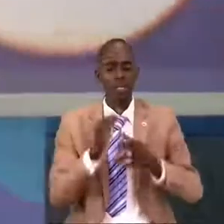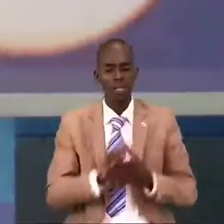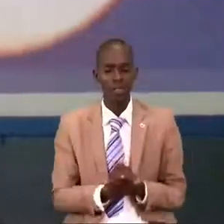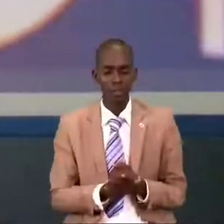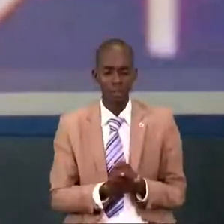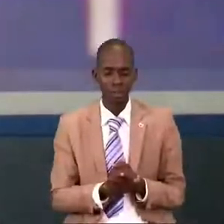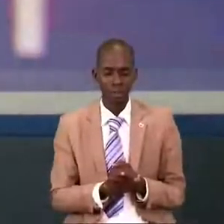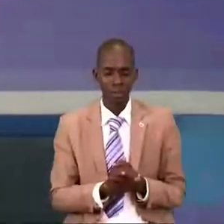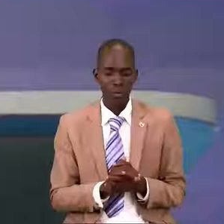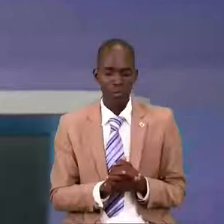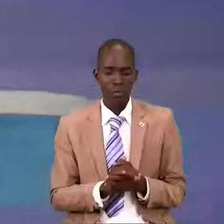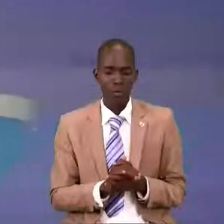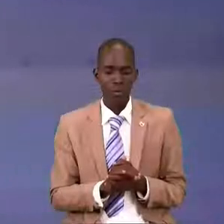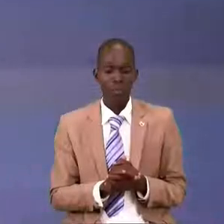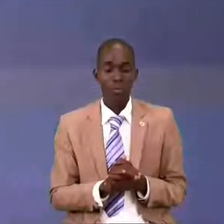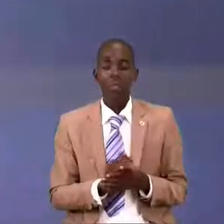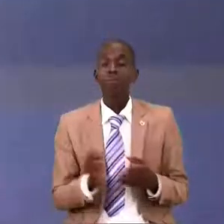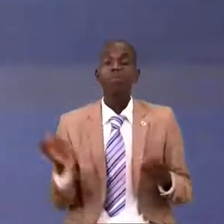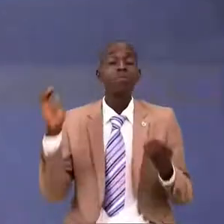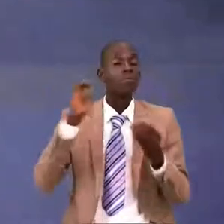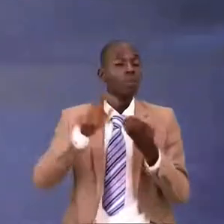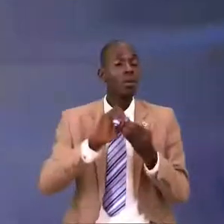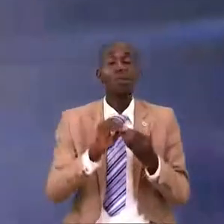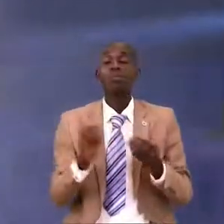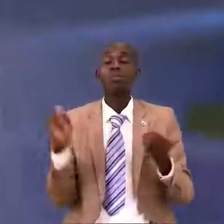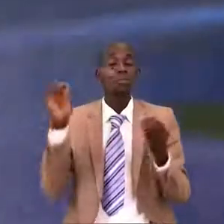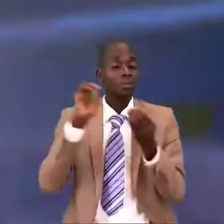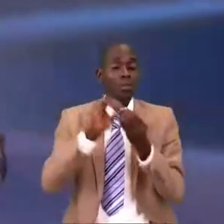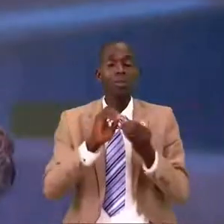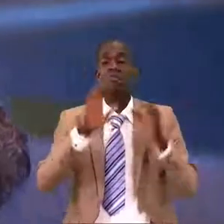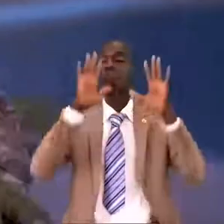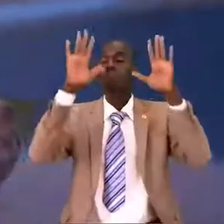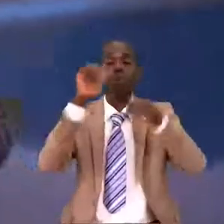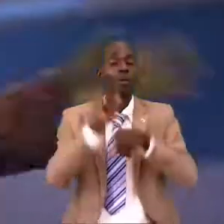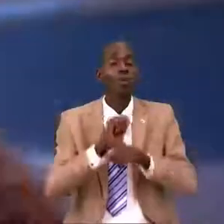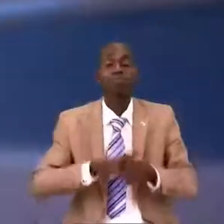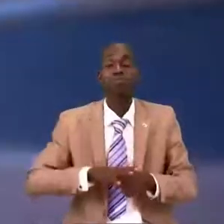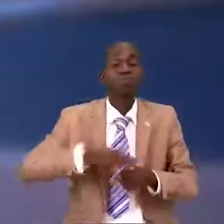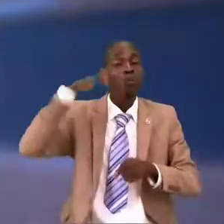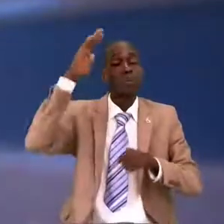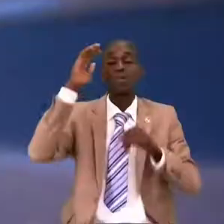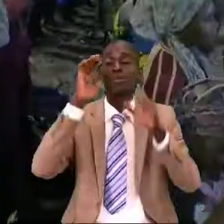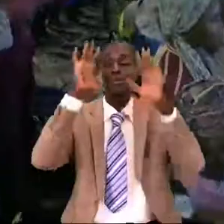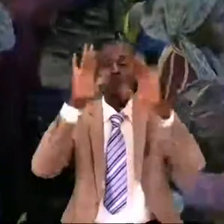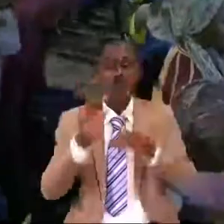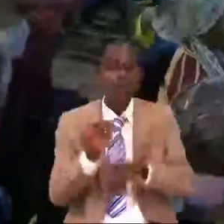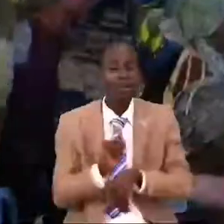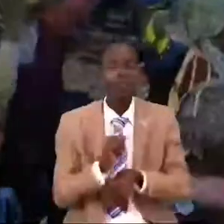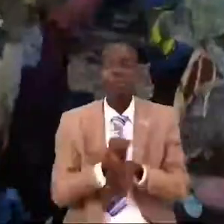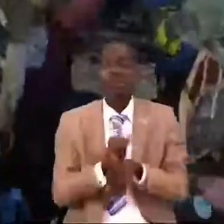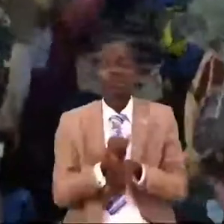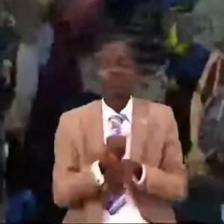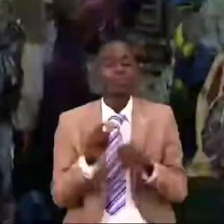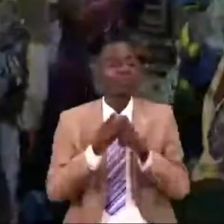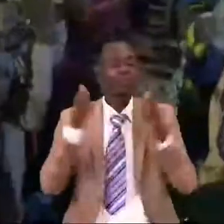Miracle extraordinaire, explosif, manifestation explosive de la puissance de Dieu dans chaque vie, au nom